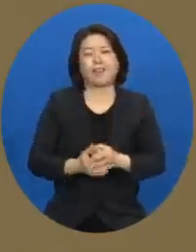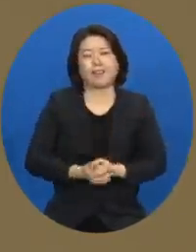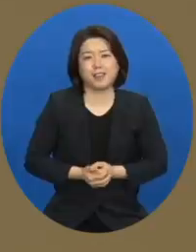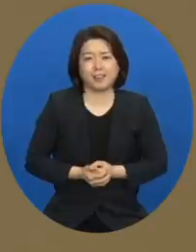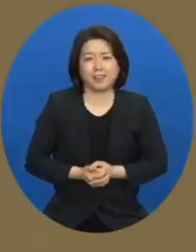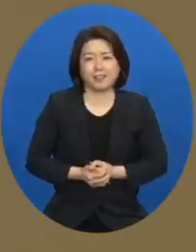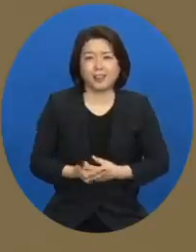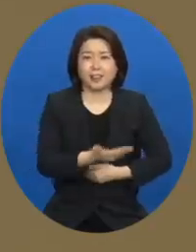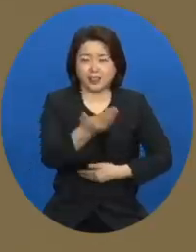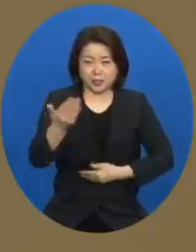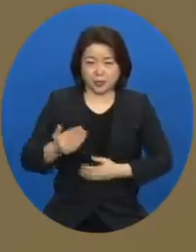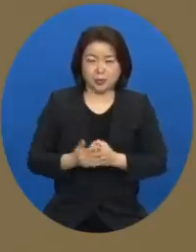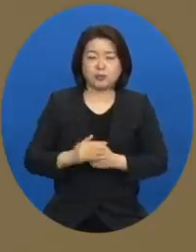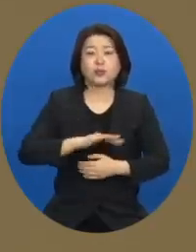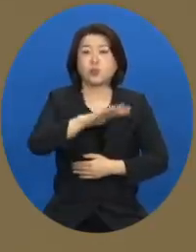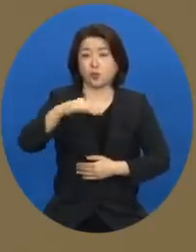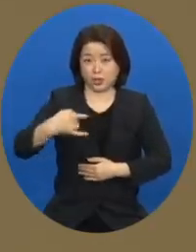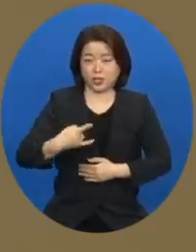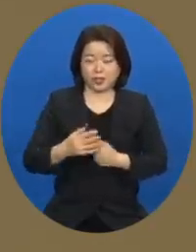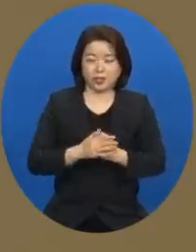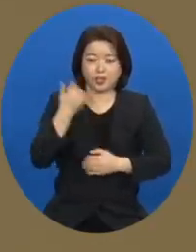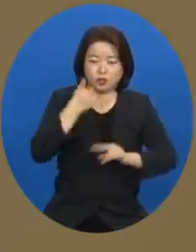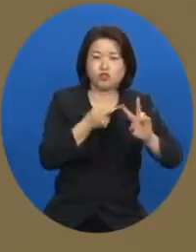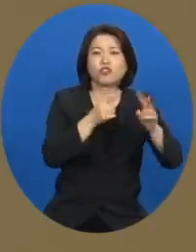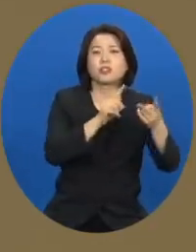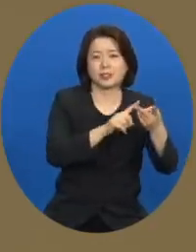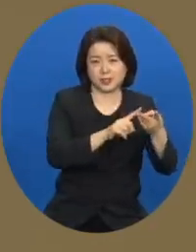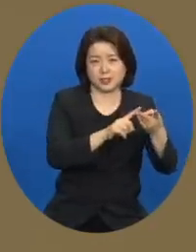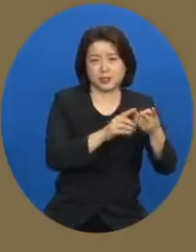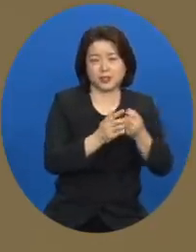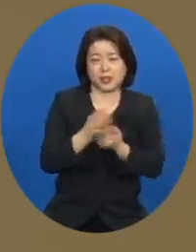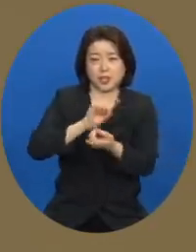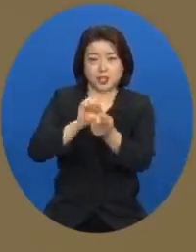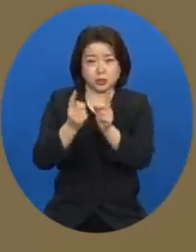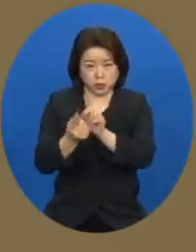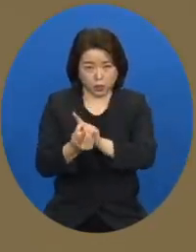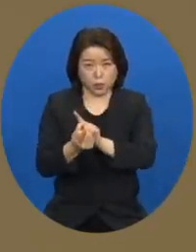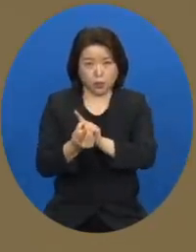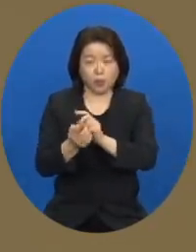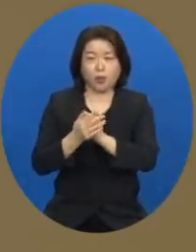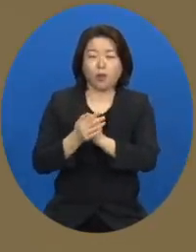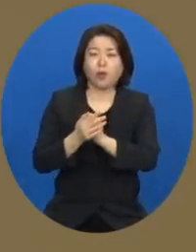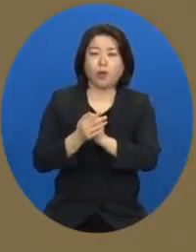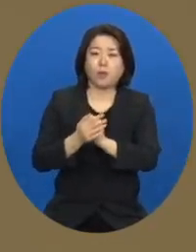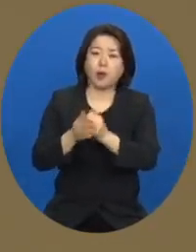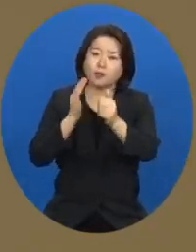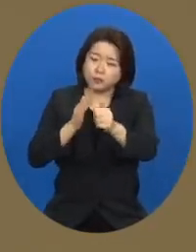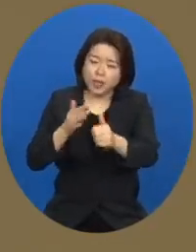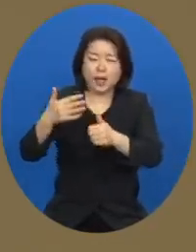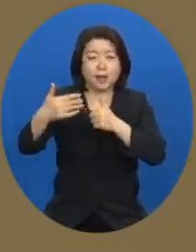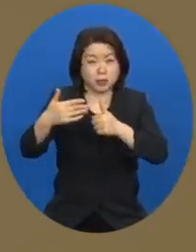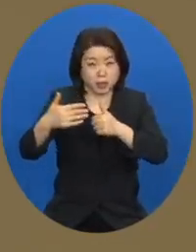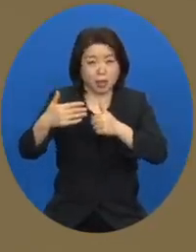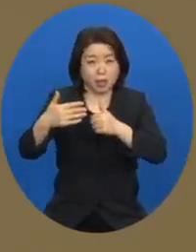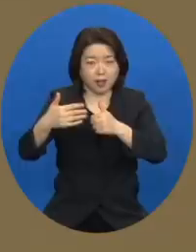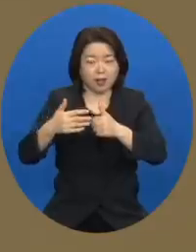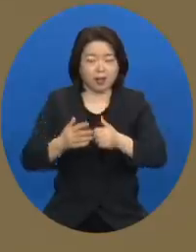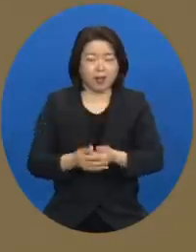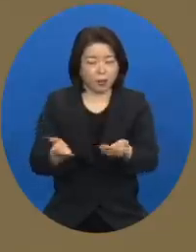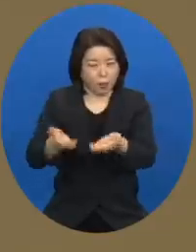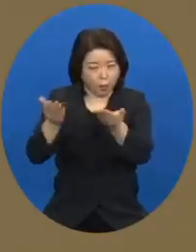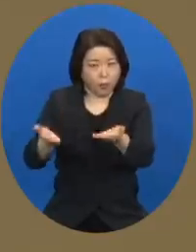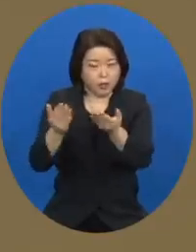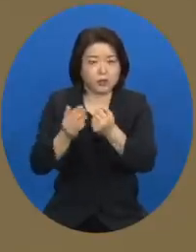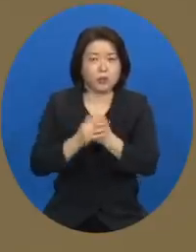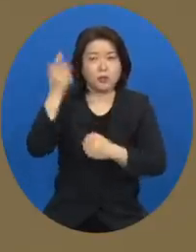여러분, 우리에게는 누구든지 서로 피차 곤면해서 우리가 늘